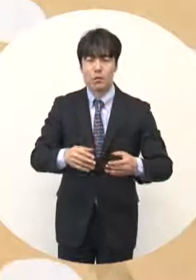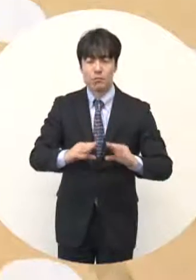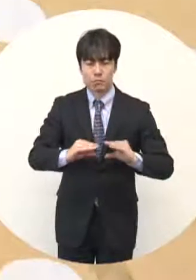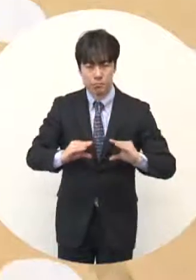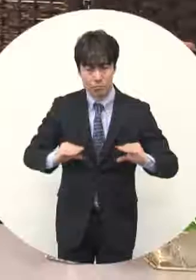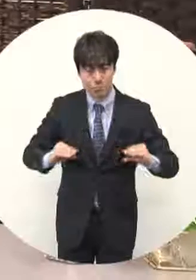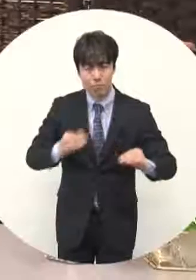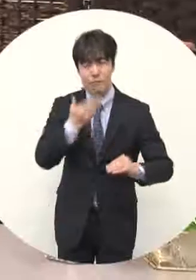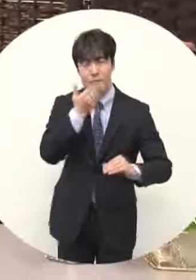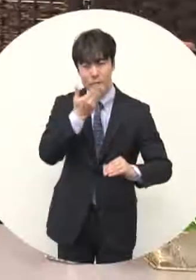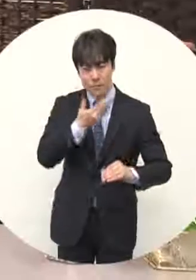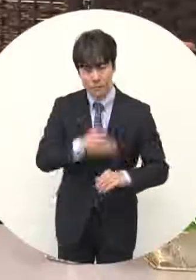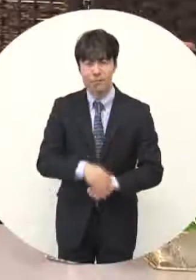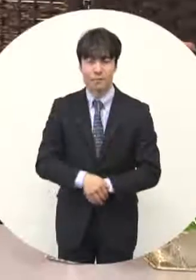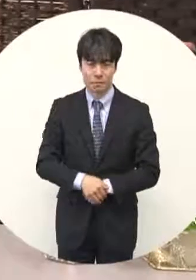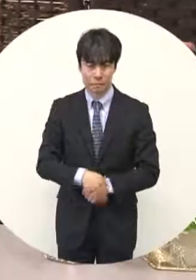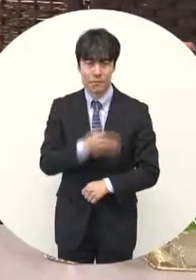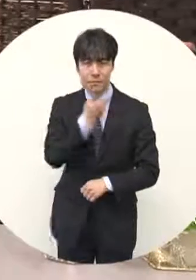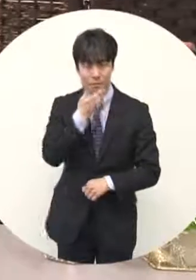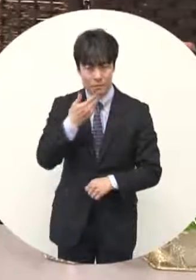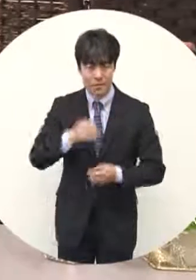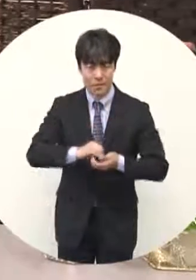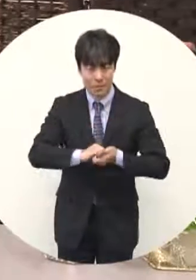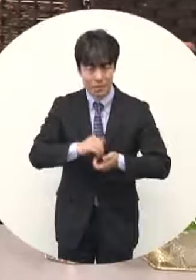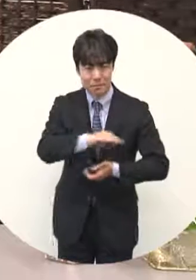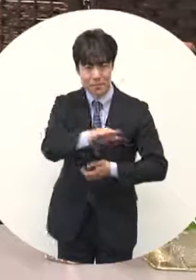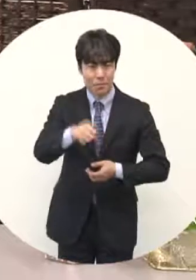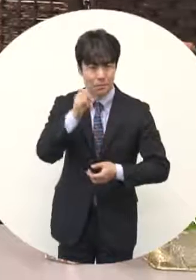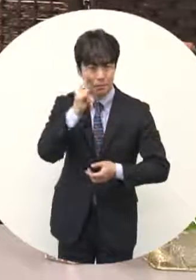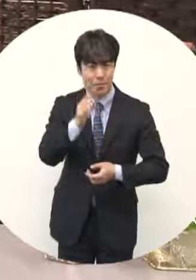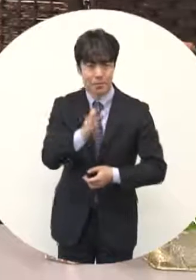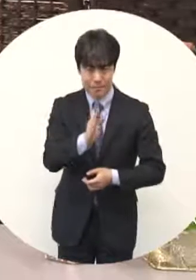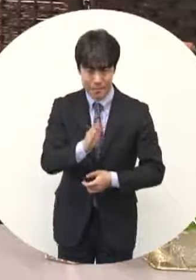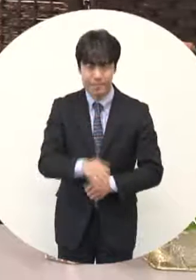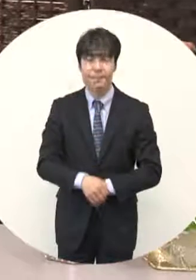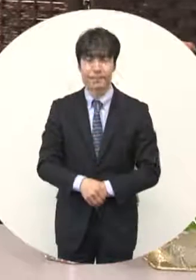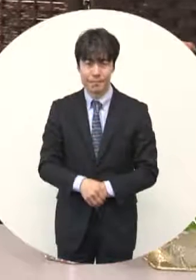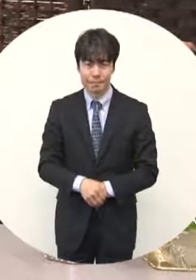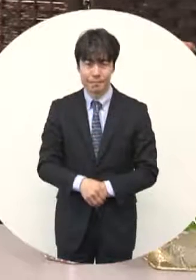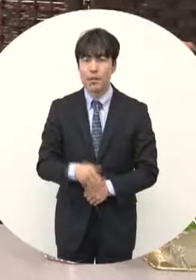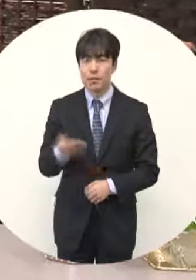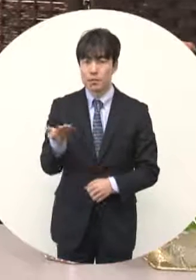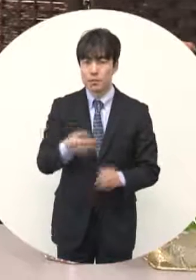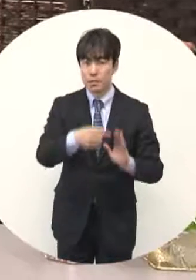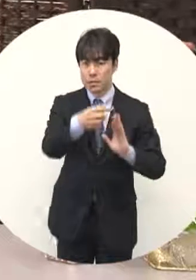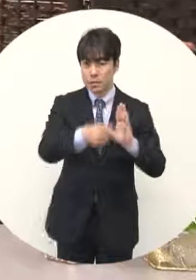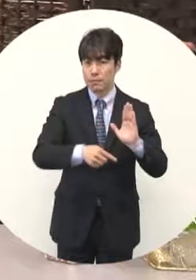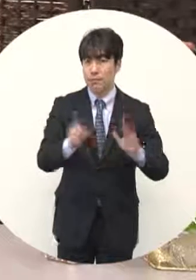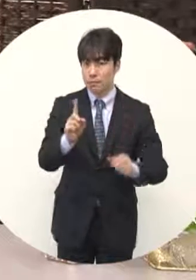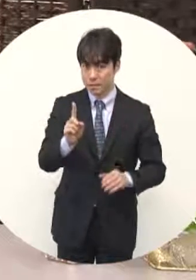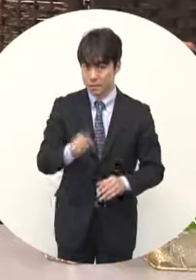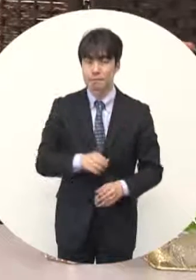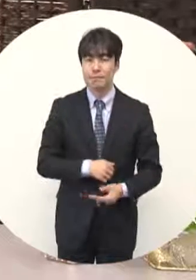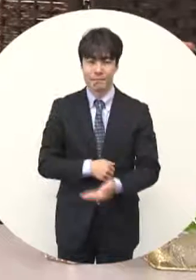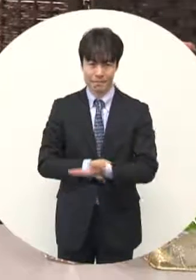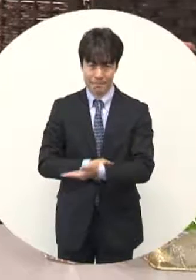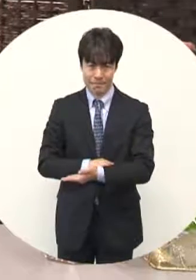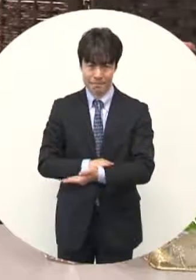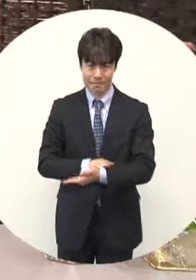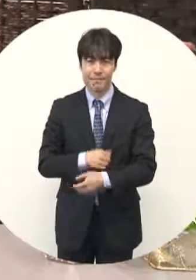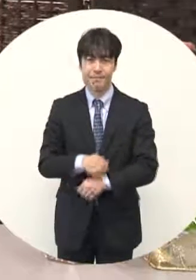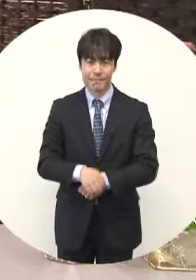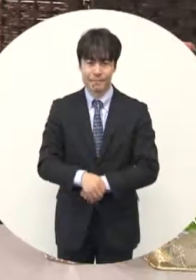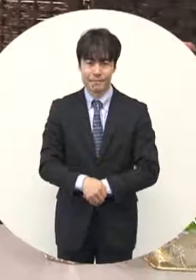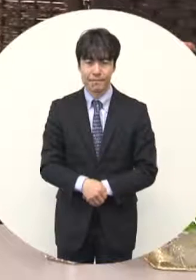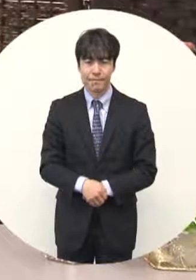い。皆さんもぜひご賞味ください。続いては街角ズームアップ、科学技術